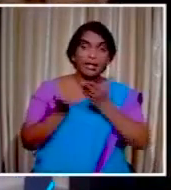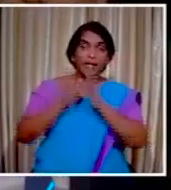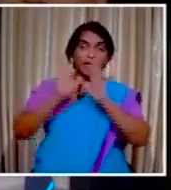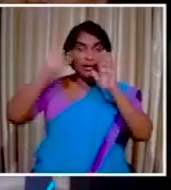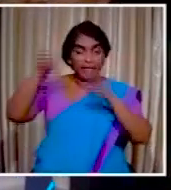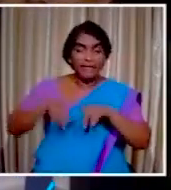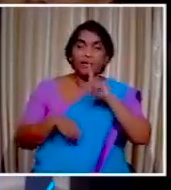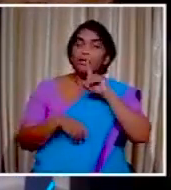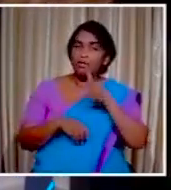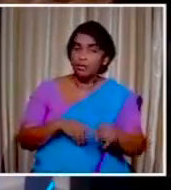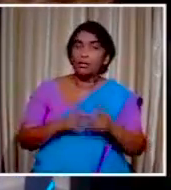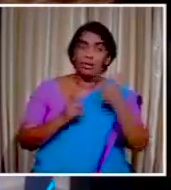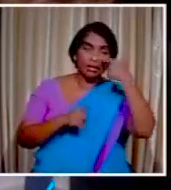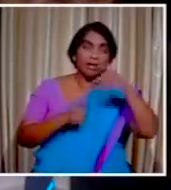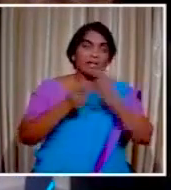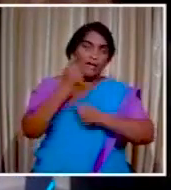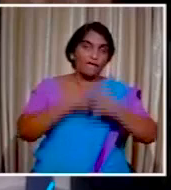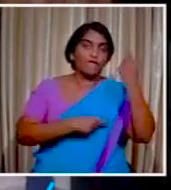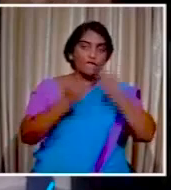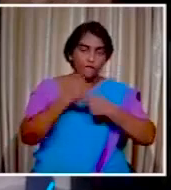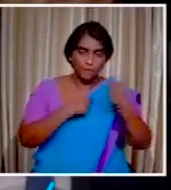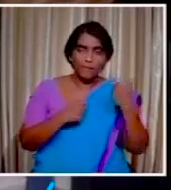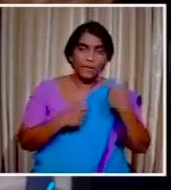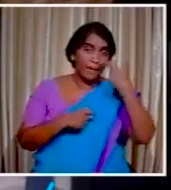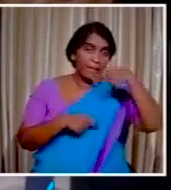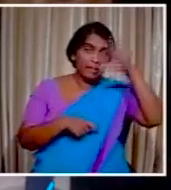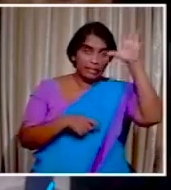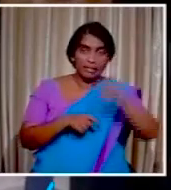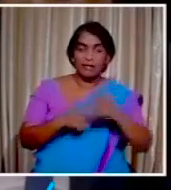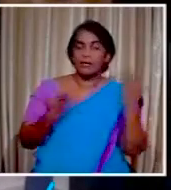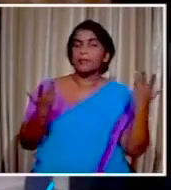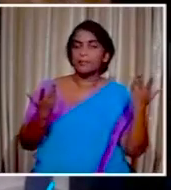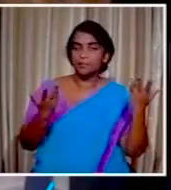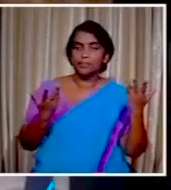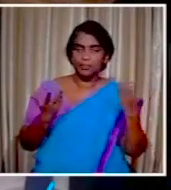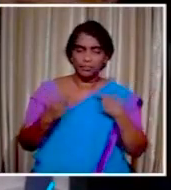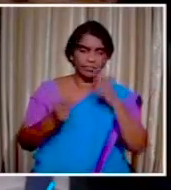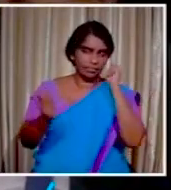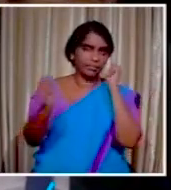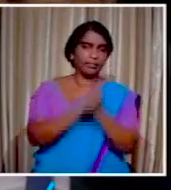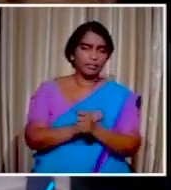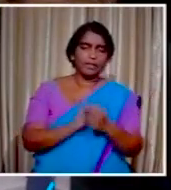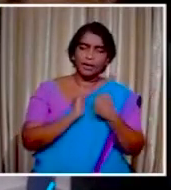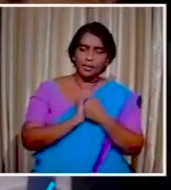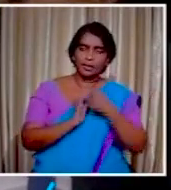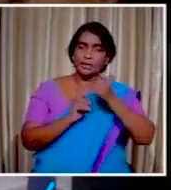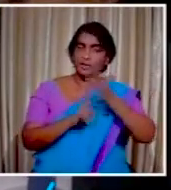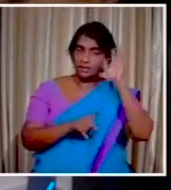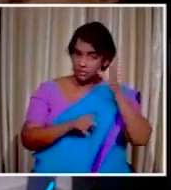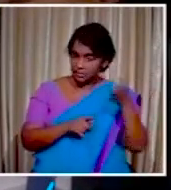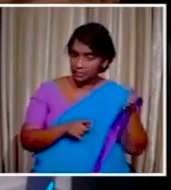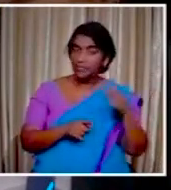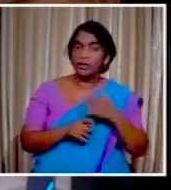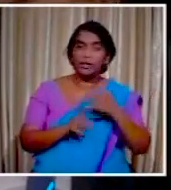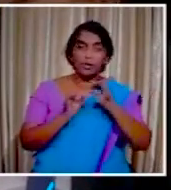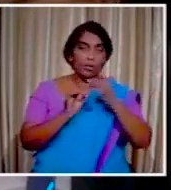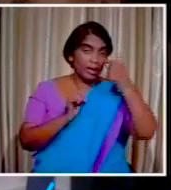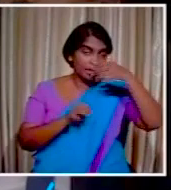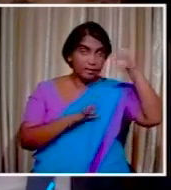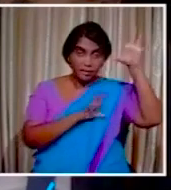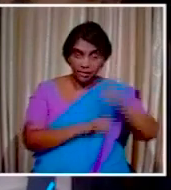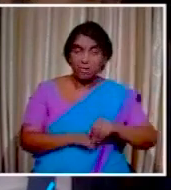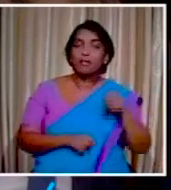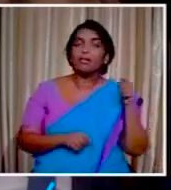කියනවා. අන්න පිරිපහදුව විකුණන්න හදන බොරතෙල් ආනයනය කළේ නැහැ. මම වෙනසක් කරා ගරු නියෝජක කාර්ය සභාපතිතුනි බොරතෙල් ආනයනය කරන